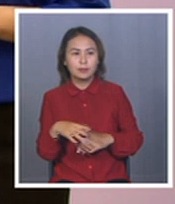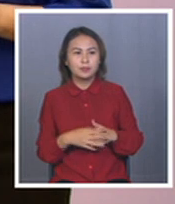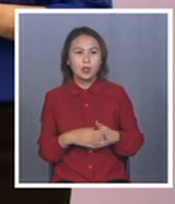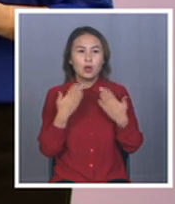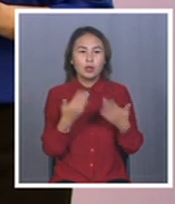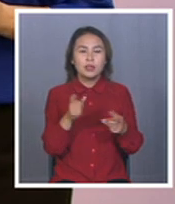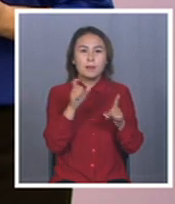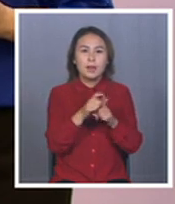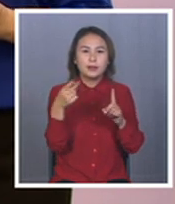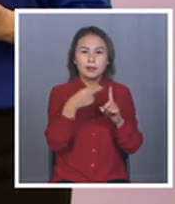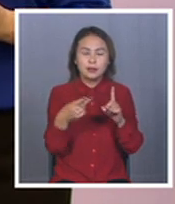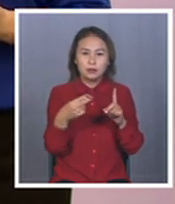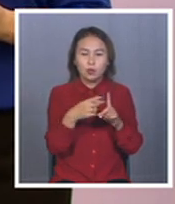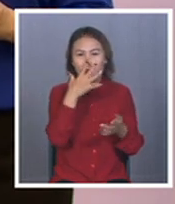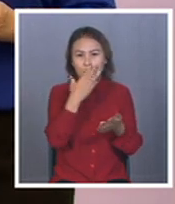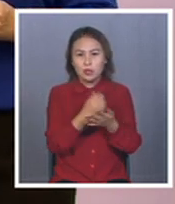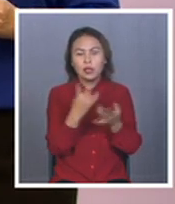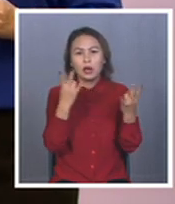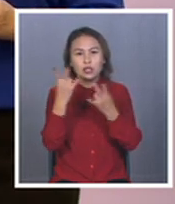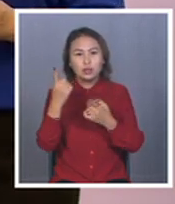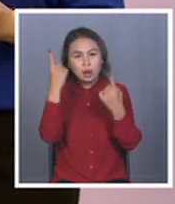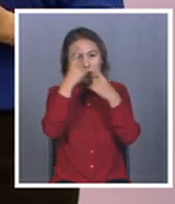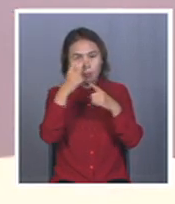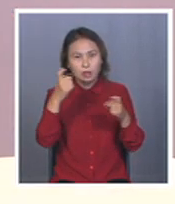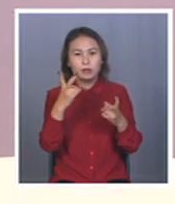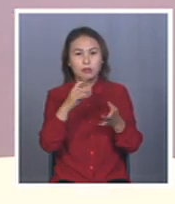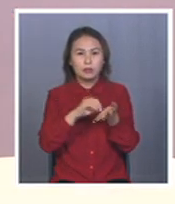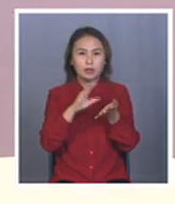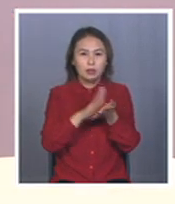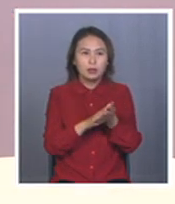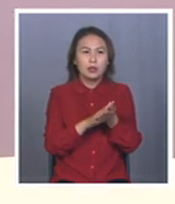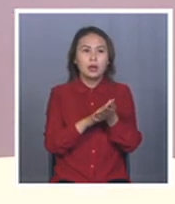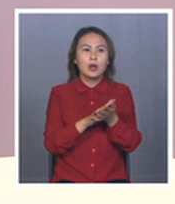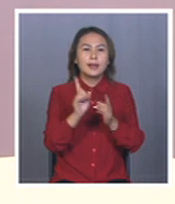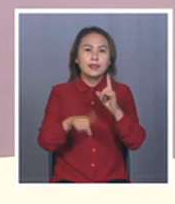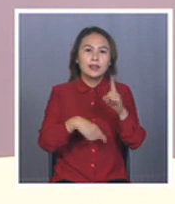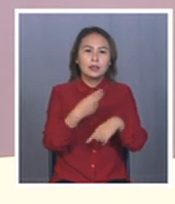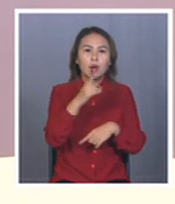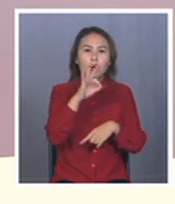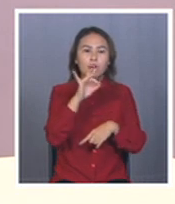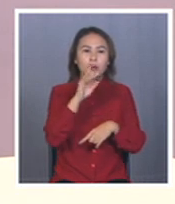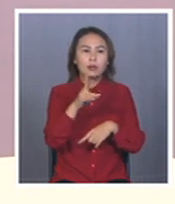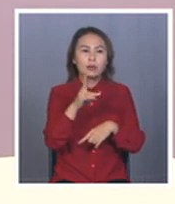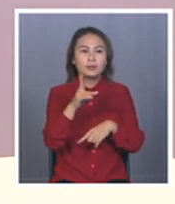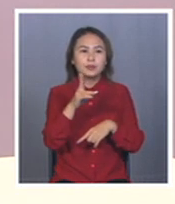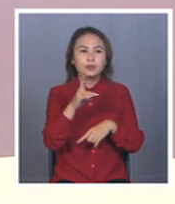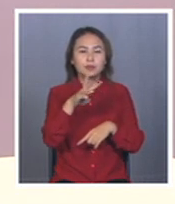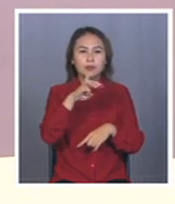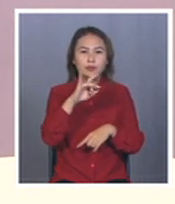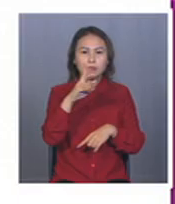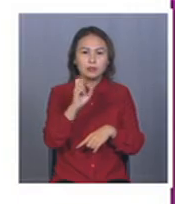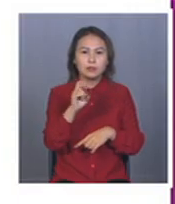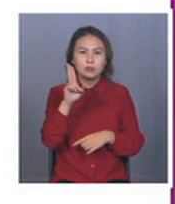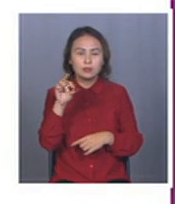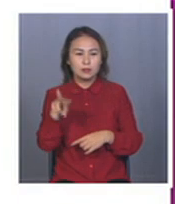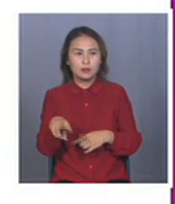мәтіндерден өздеріңе қажетті ақпараттарды белгілеп отырыңдар. Келесі қорық бізде Марқакөл қорығы.